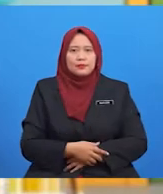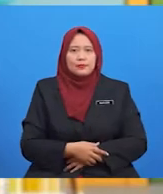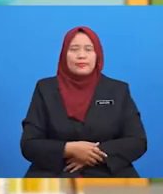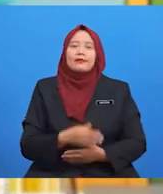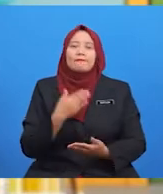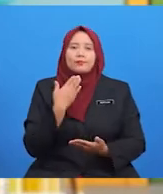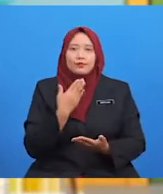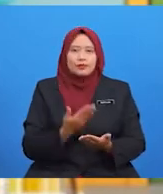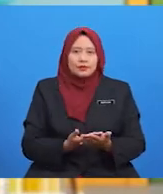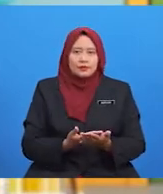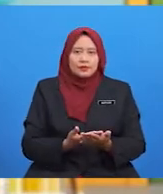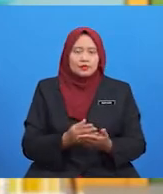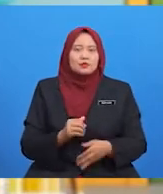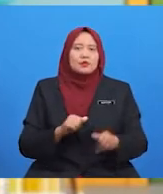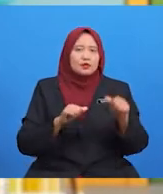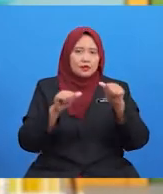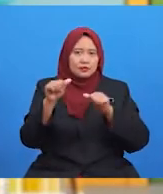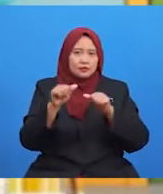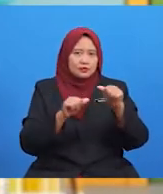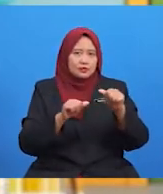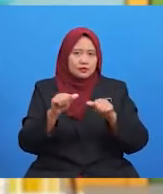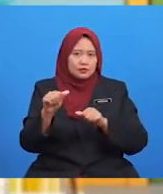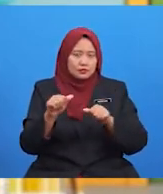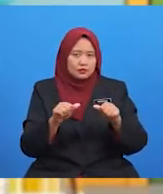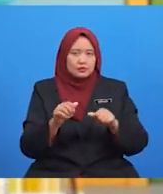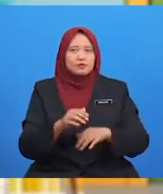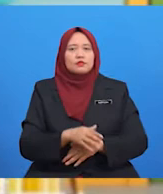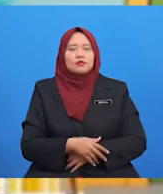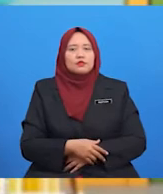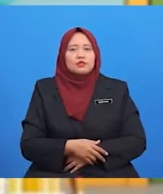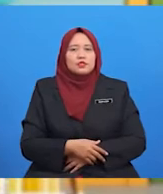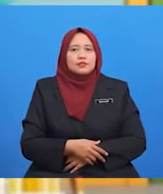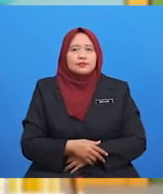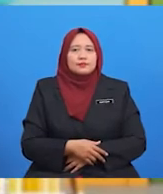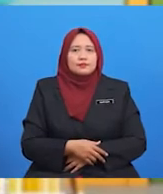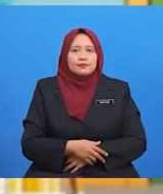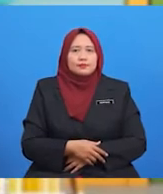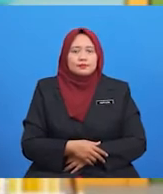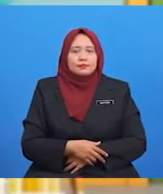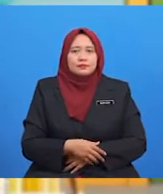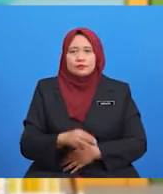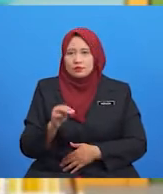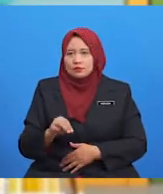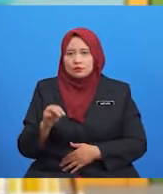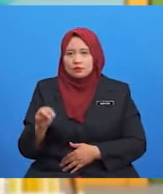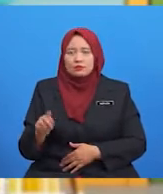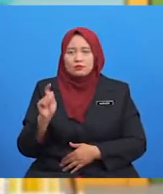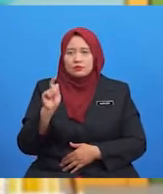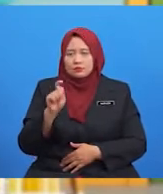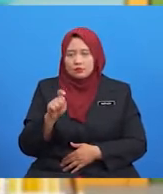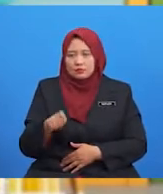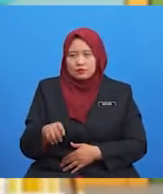Baiklah, sebagai aktiviti pengukuhan hari ini, para pelajar perlu mencari ayat